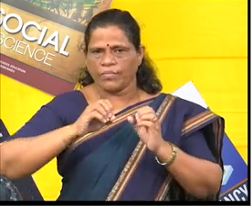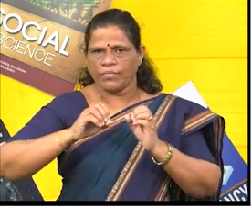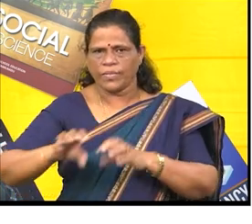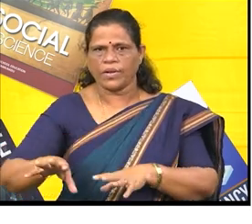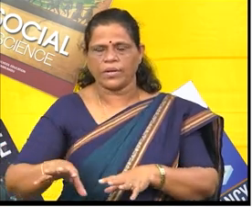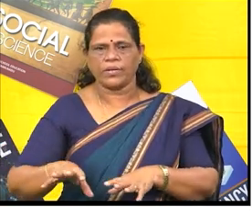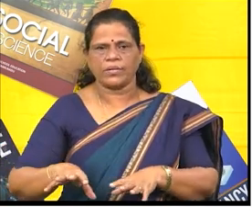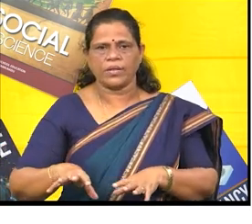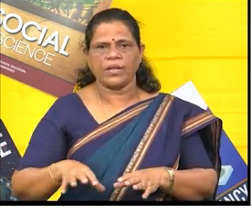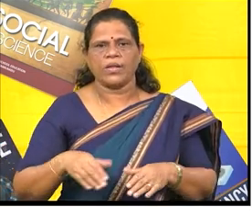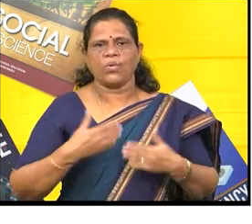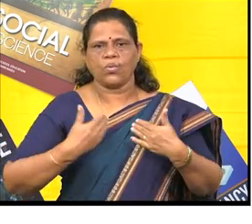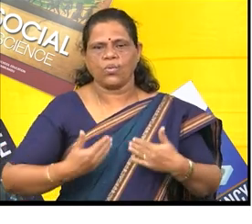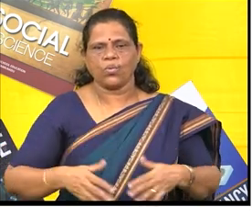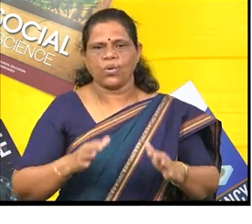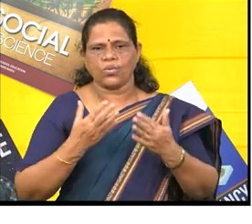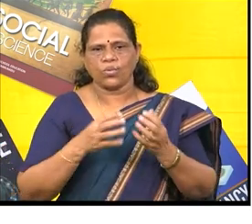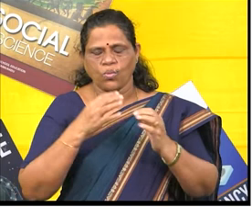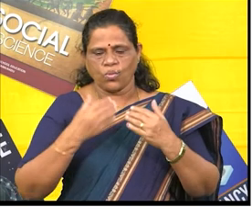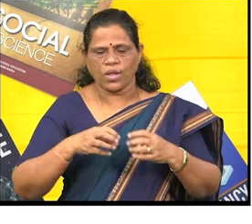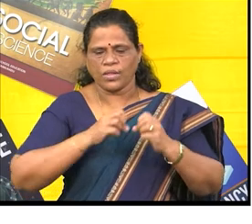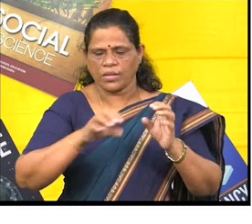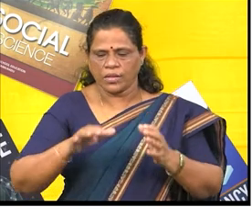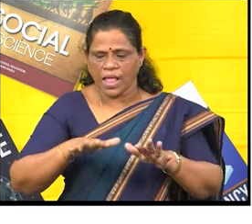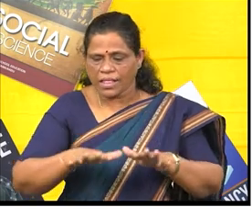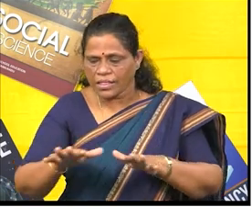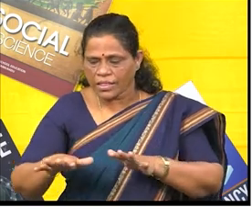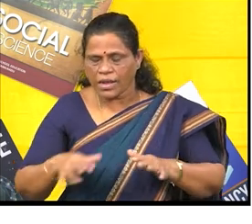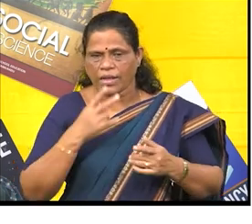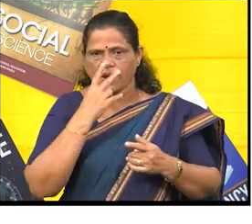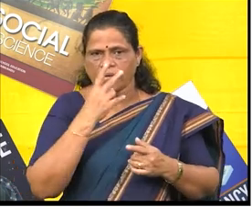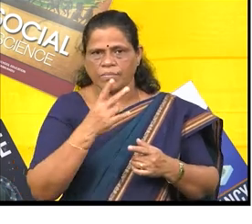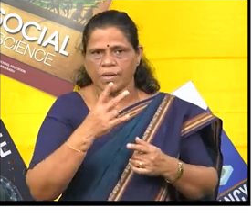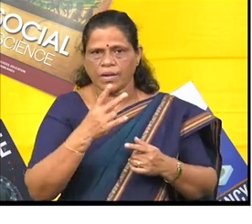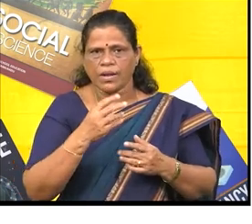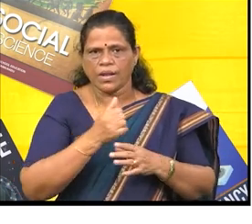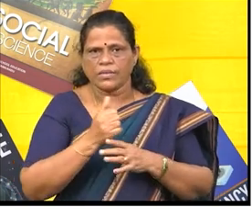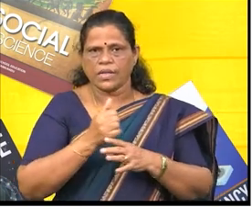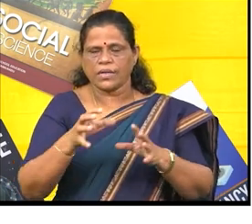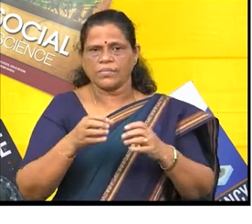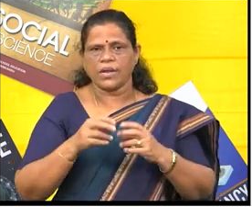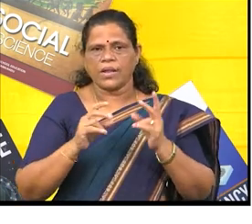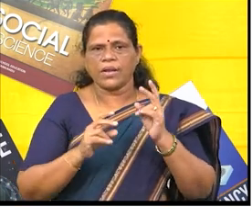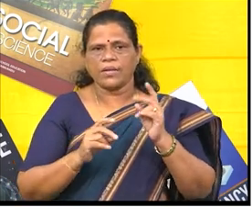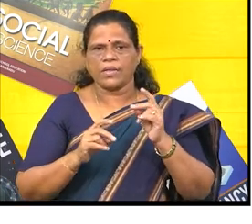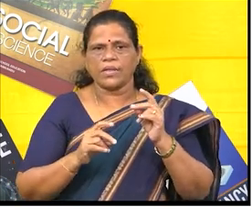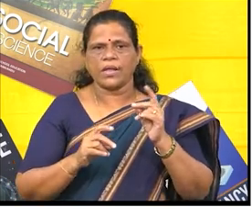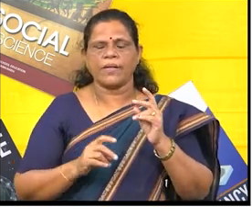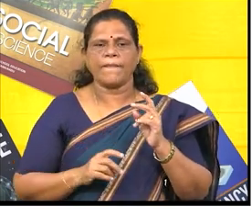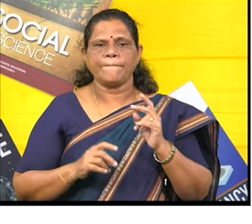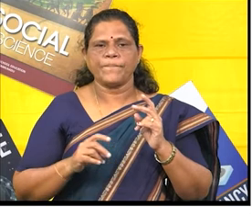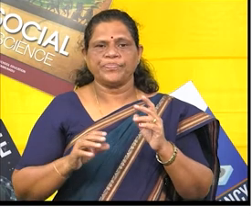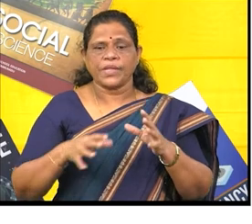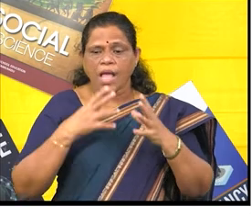குற்றவாளிகள் விடுபட்டுள்ள அவருடைய உடைமைகள், ஏதாவது தடயங்கள் ஏதாவது இருக்குதான்னு முதல்ல அந்த சான்றுகளை சேகரிப்பார்கள். அடுத்தது இரண்டாவது